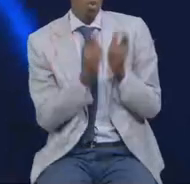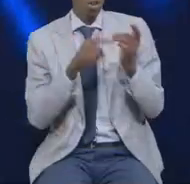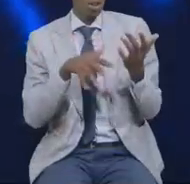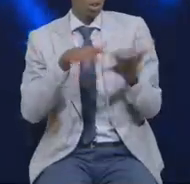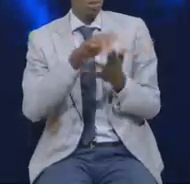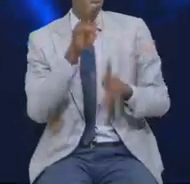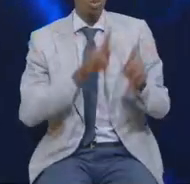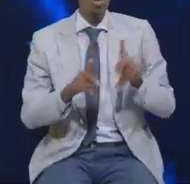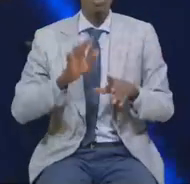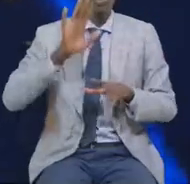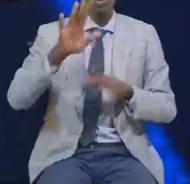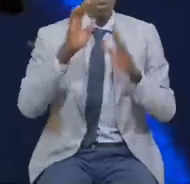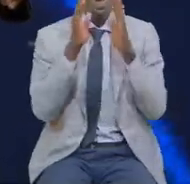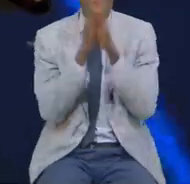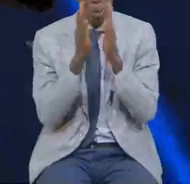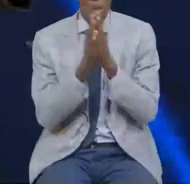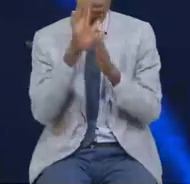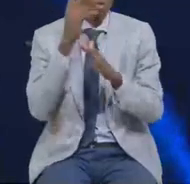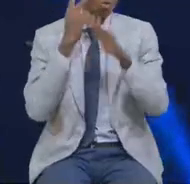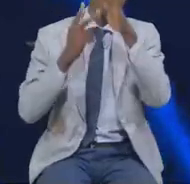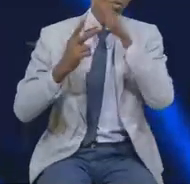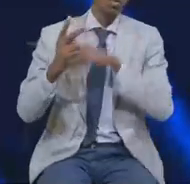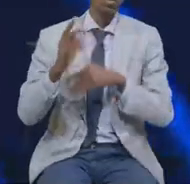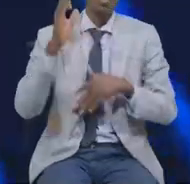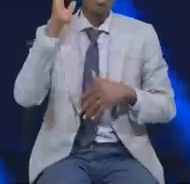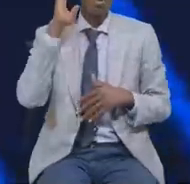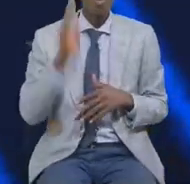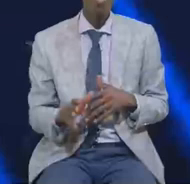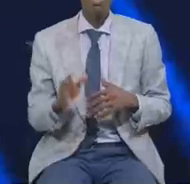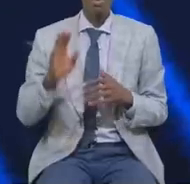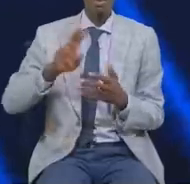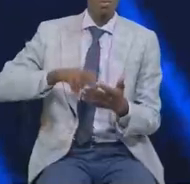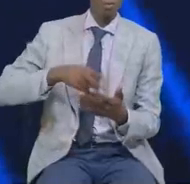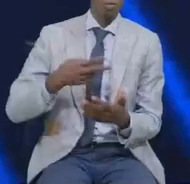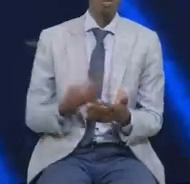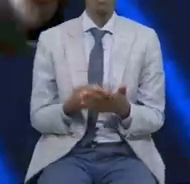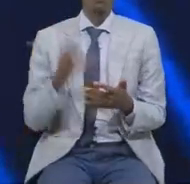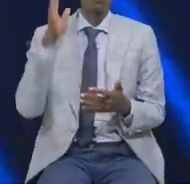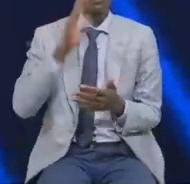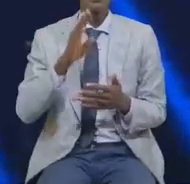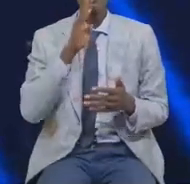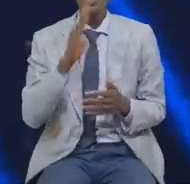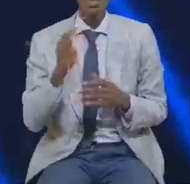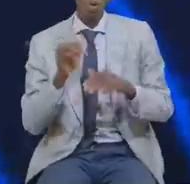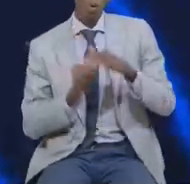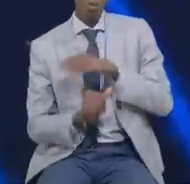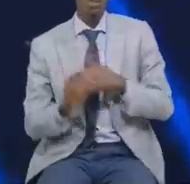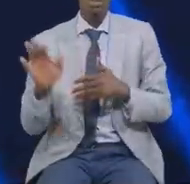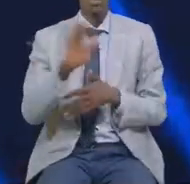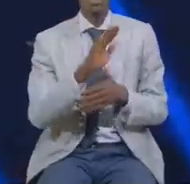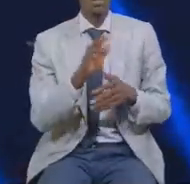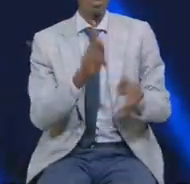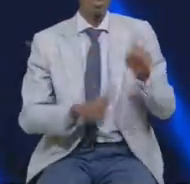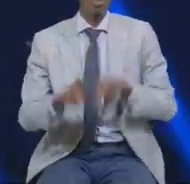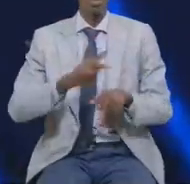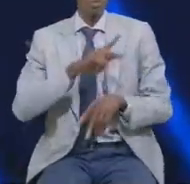ton engagement, ta consécration, alors tout dépendra de leur personnalité parce que tu as vraiment si peur d'eux.